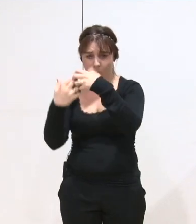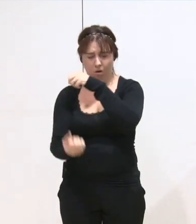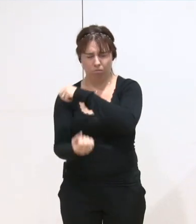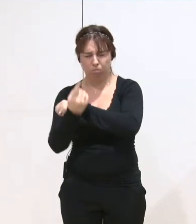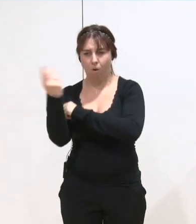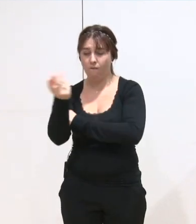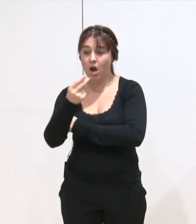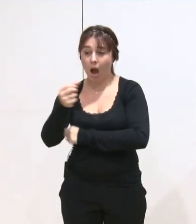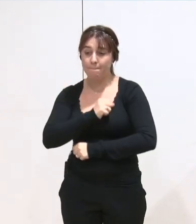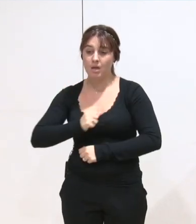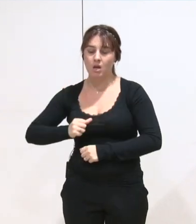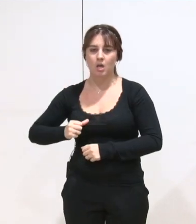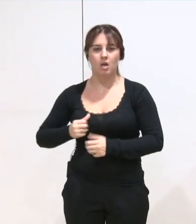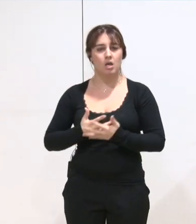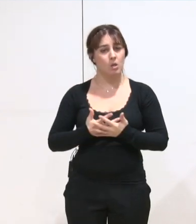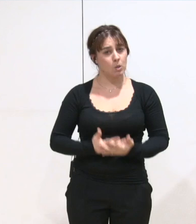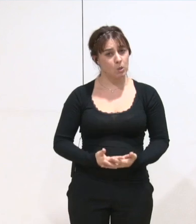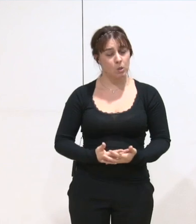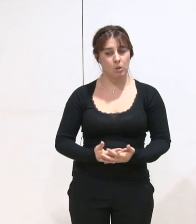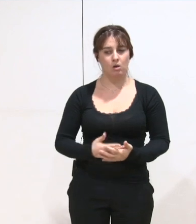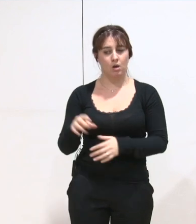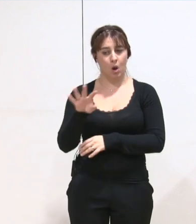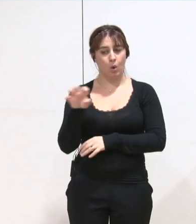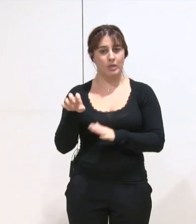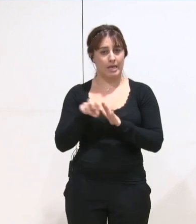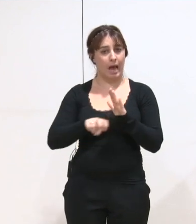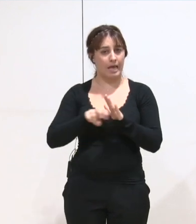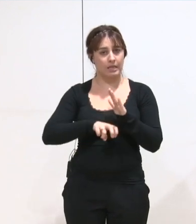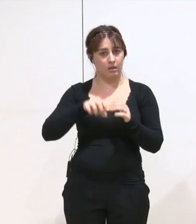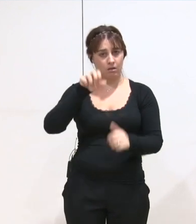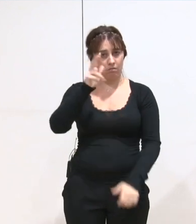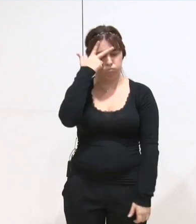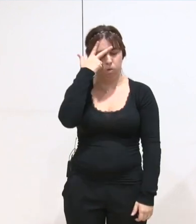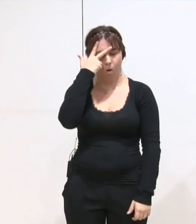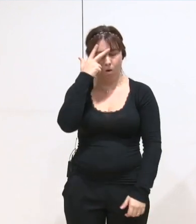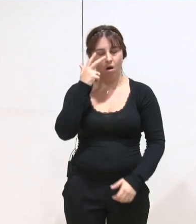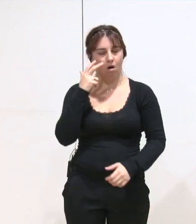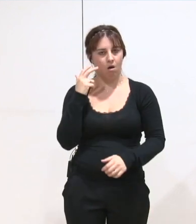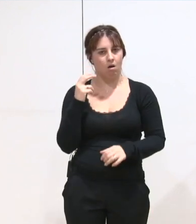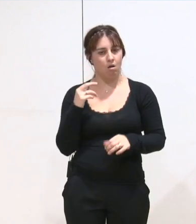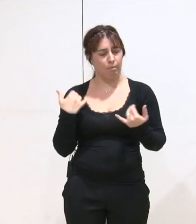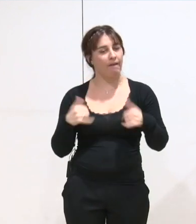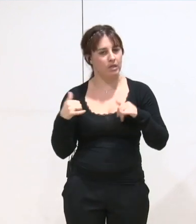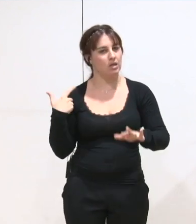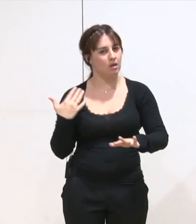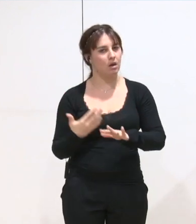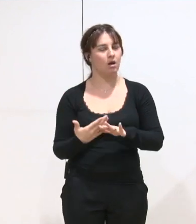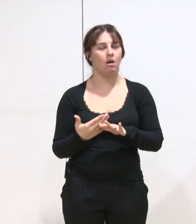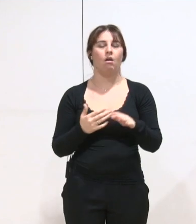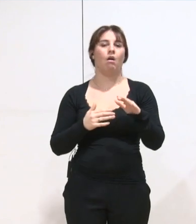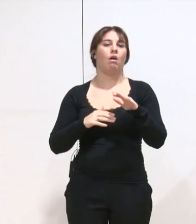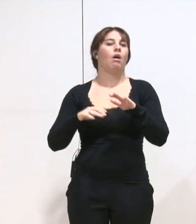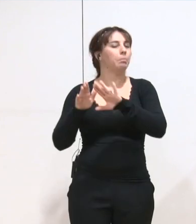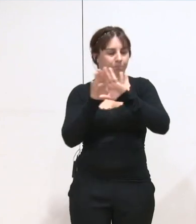extrêmement lourd. C'était un week-end d'astreinte et j'en garde encore un souvenir assez compliqué. Mais au-delà de